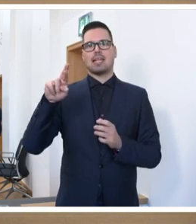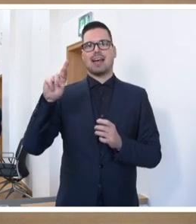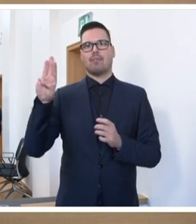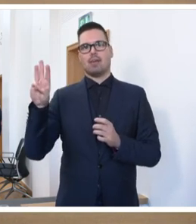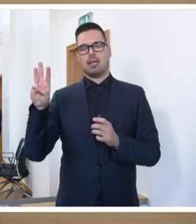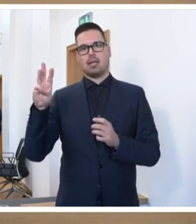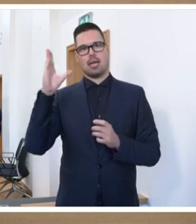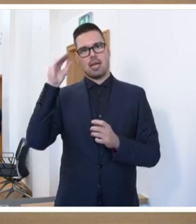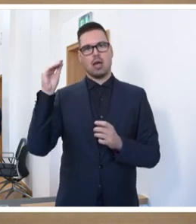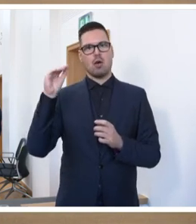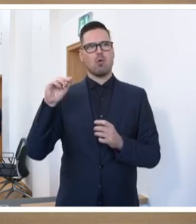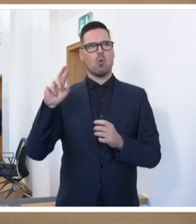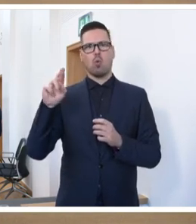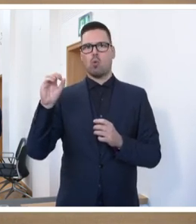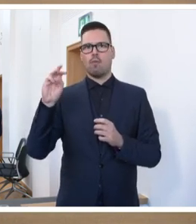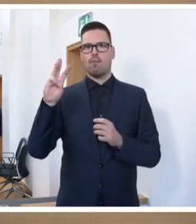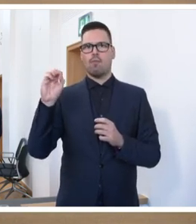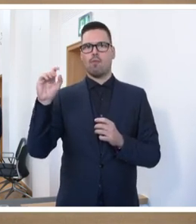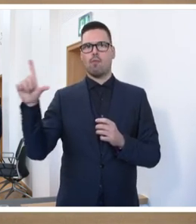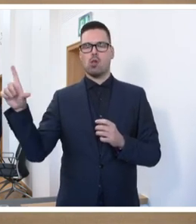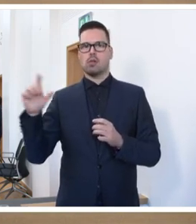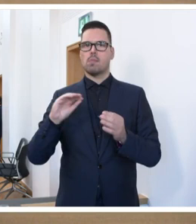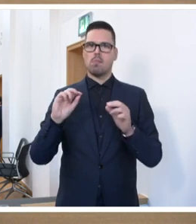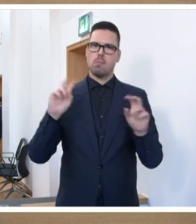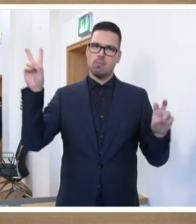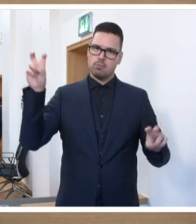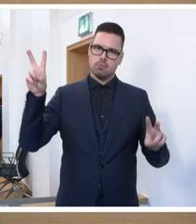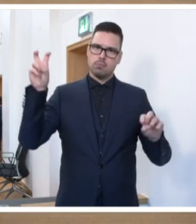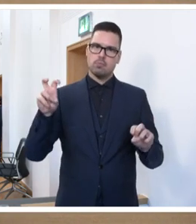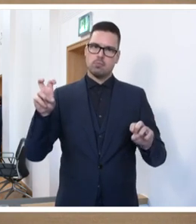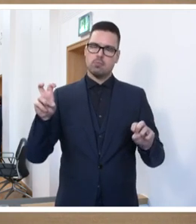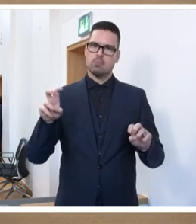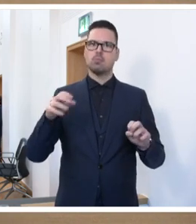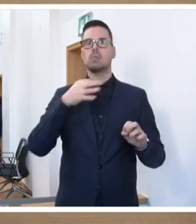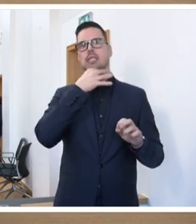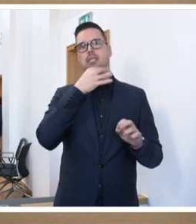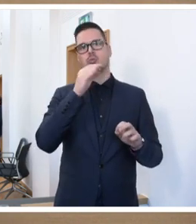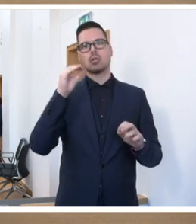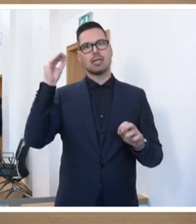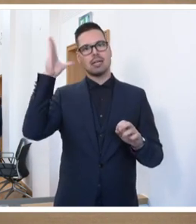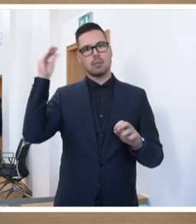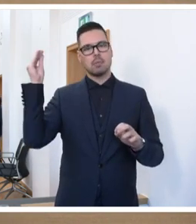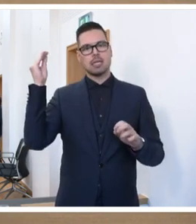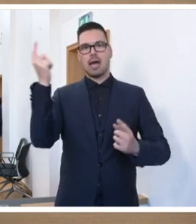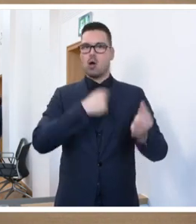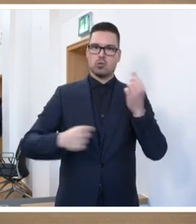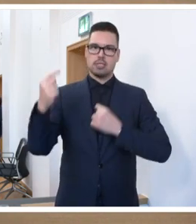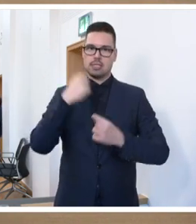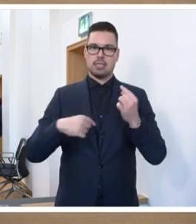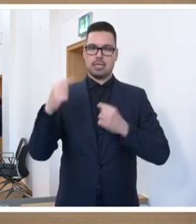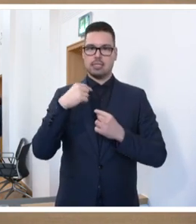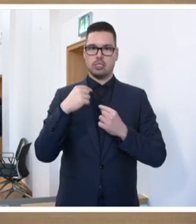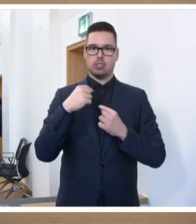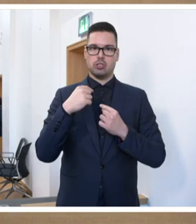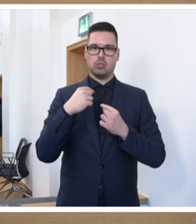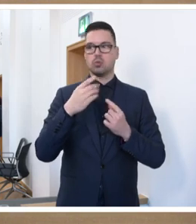Herbert Reul macht sehr deutlich, dass wir ein Problem haben, Zitat, mit Gruppen junger Männer mit migrantischem Hintergrund und ohne